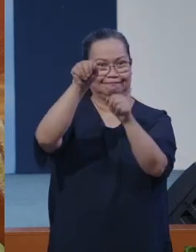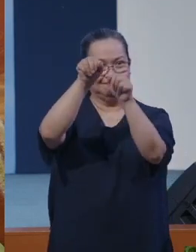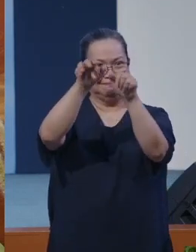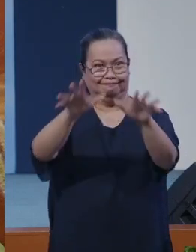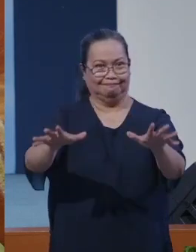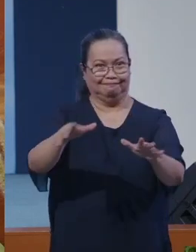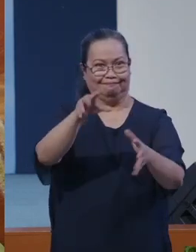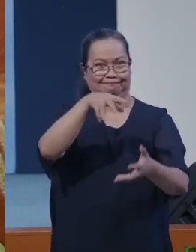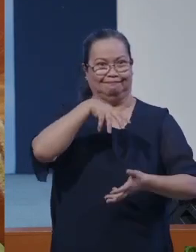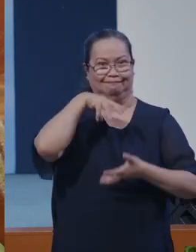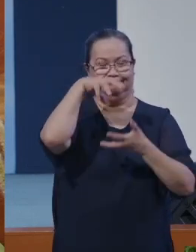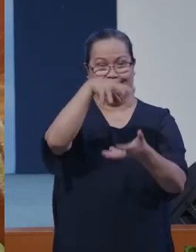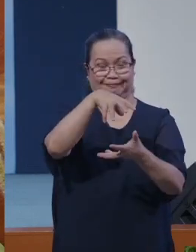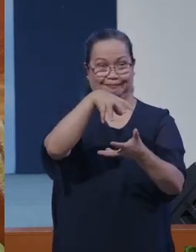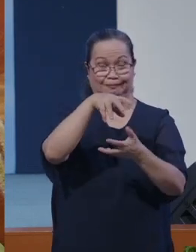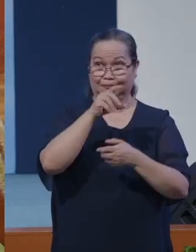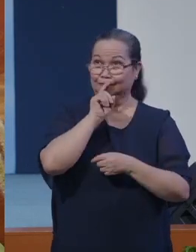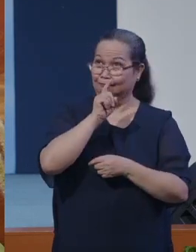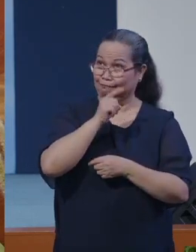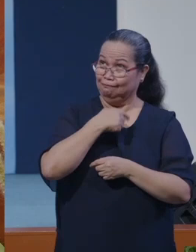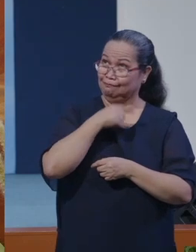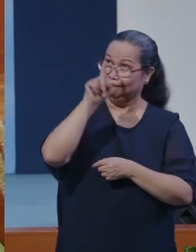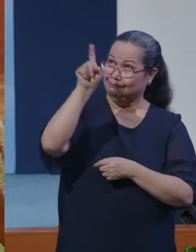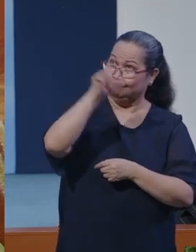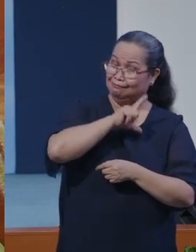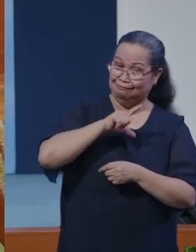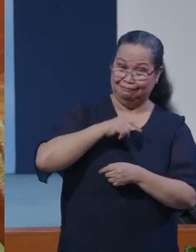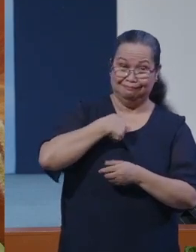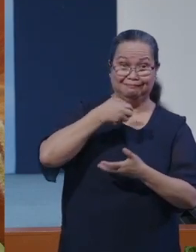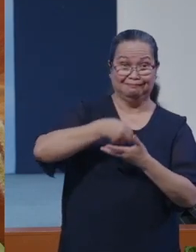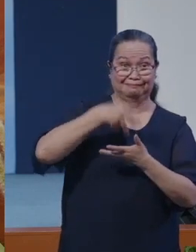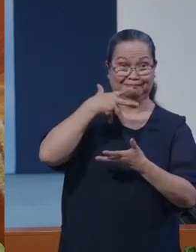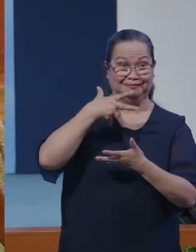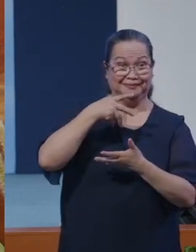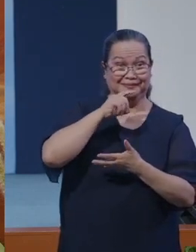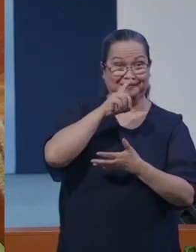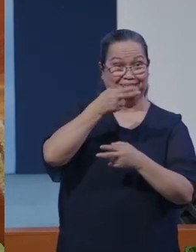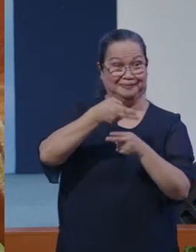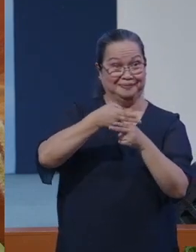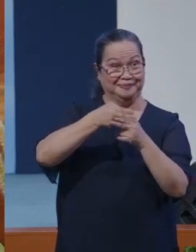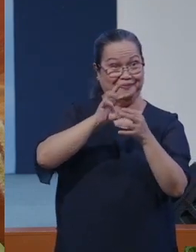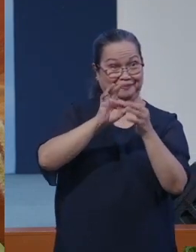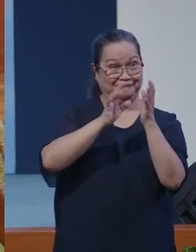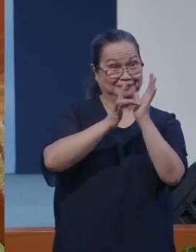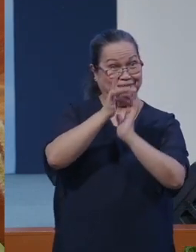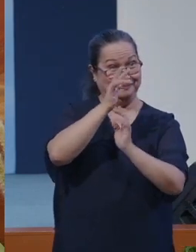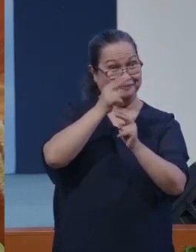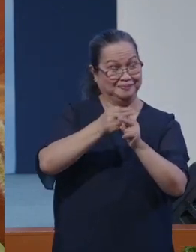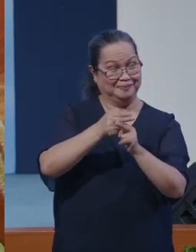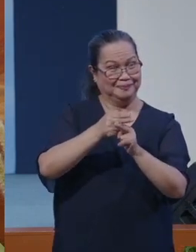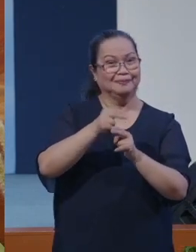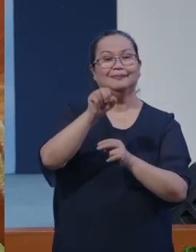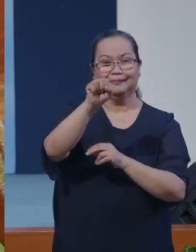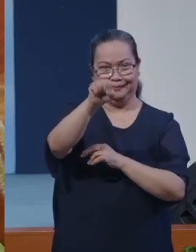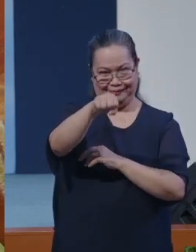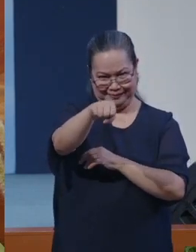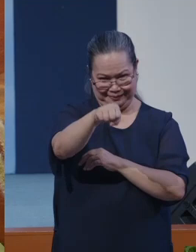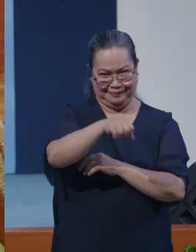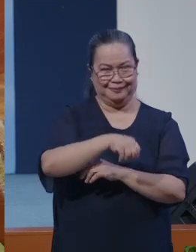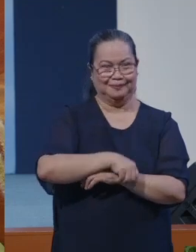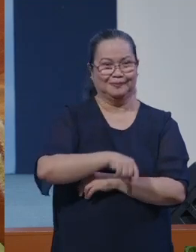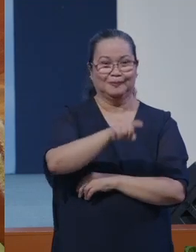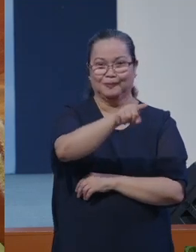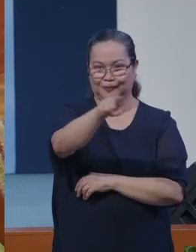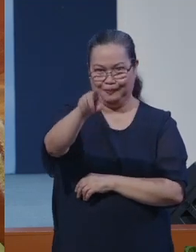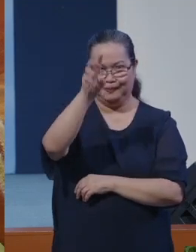Diyos. Yayaman ba ako talaga, Panginoon, sa pangalan ng ating Panginoon? Opo, yayaman